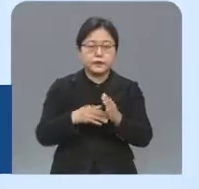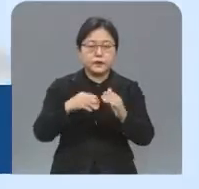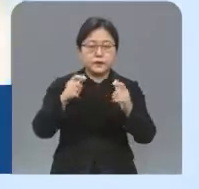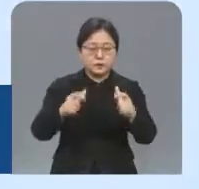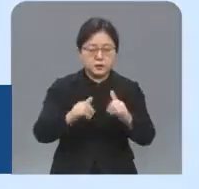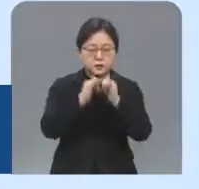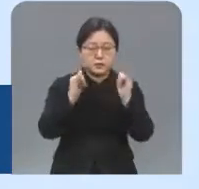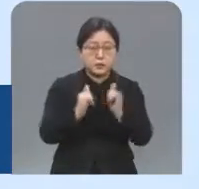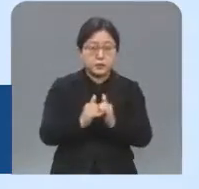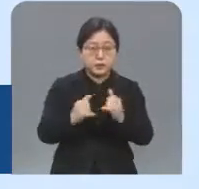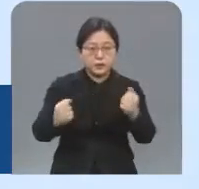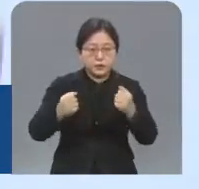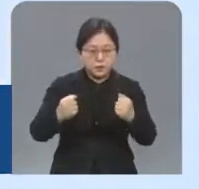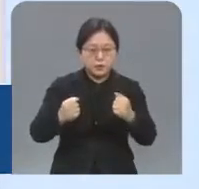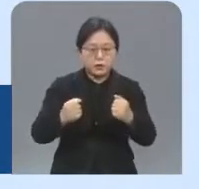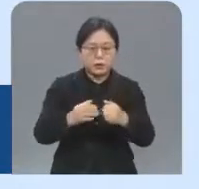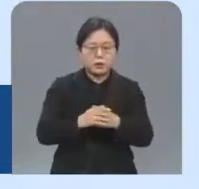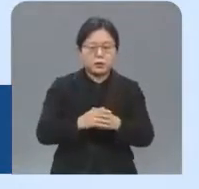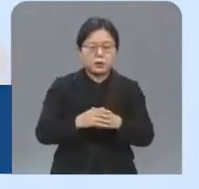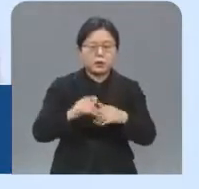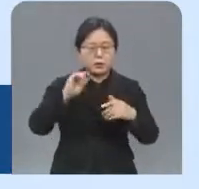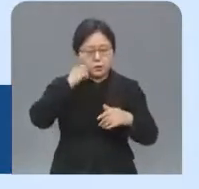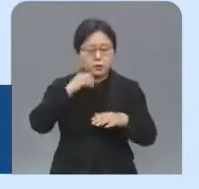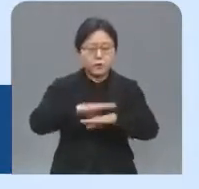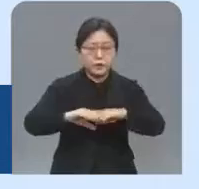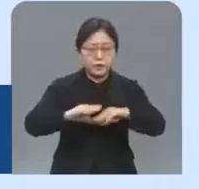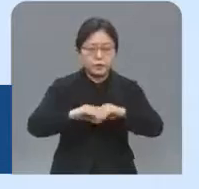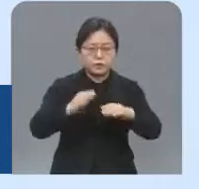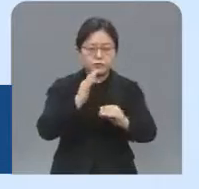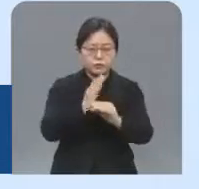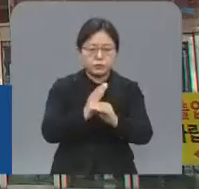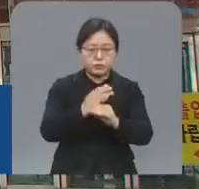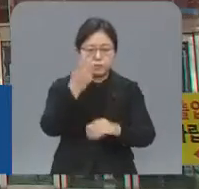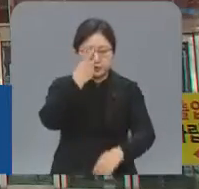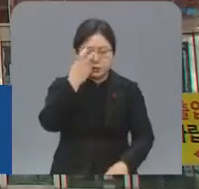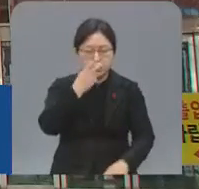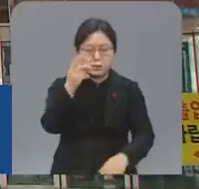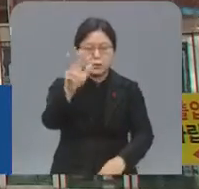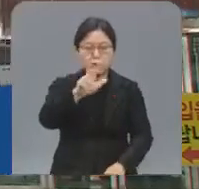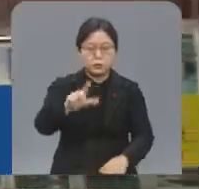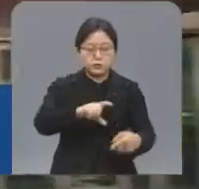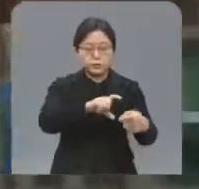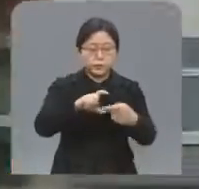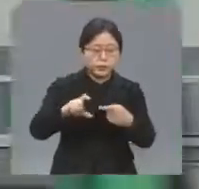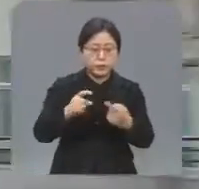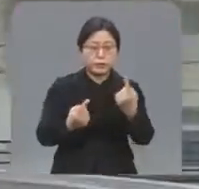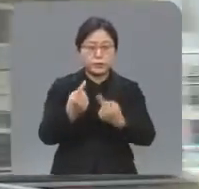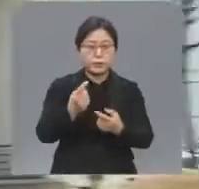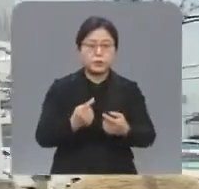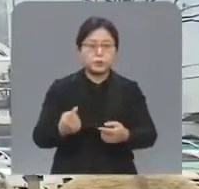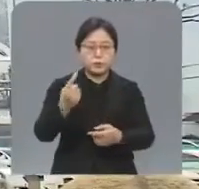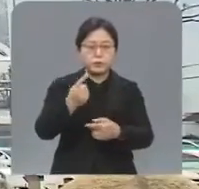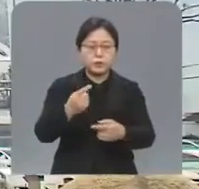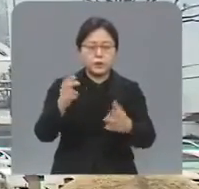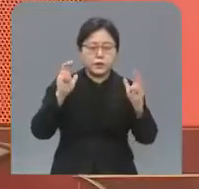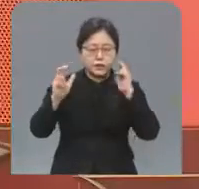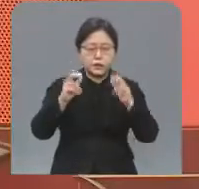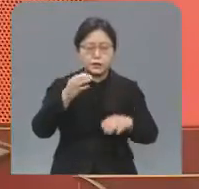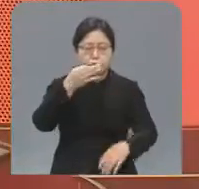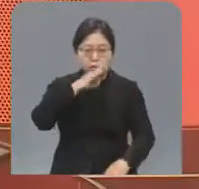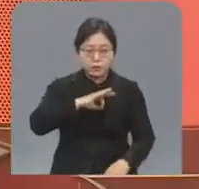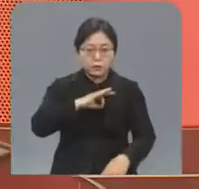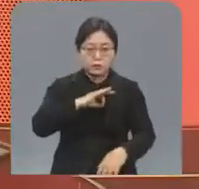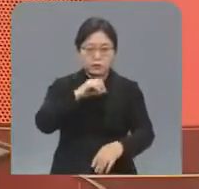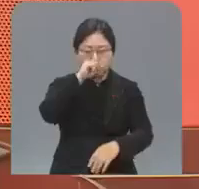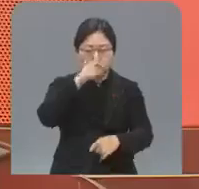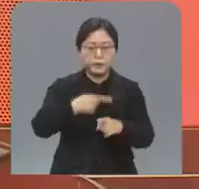건강증진사업 동맥 해소와 중간 최종 검증 만료 등이 전국환 분 의 트에 상회하는 등 사업을 효과적으로 수행 한 점이